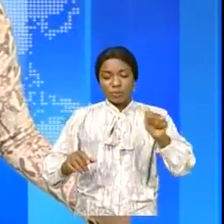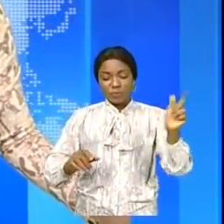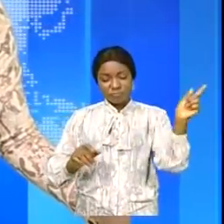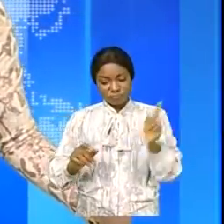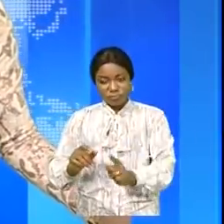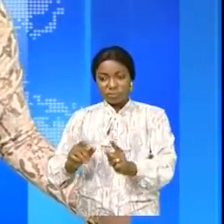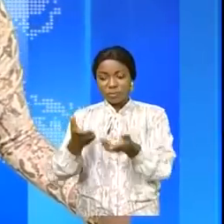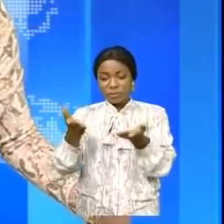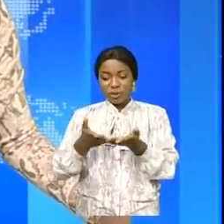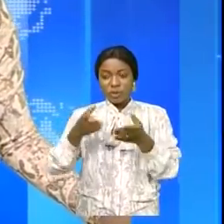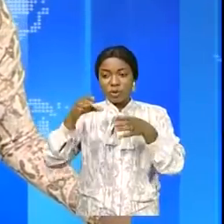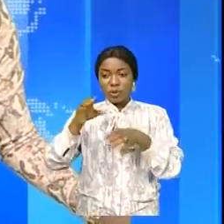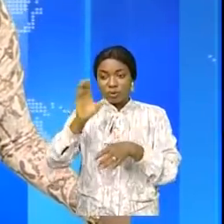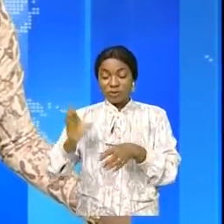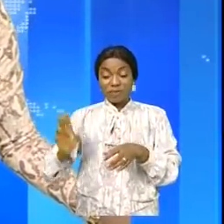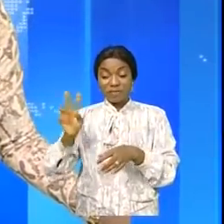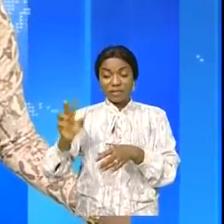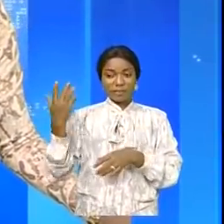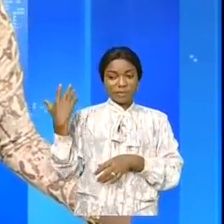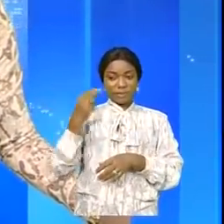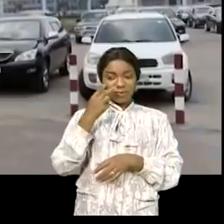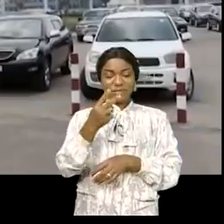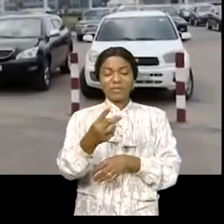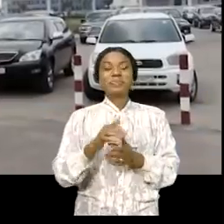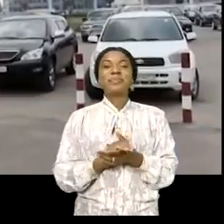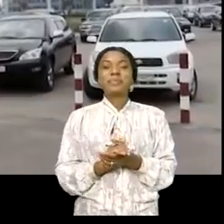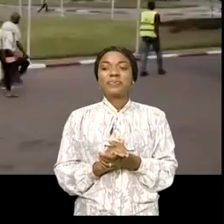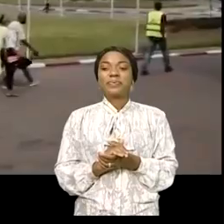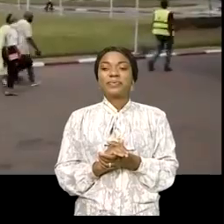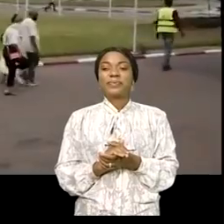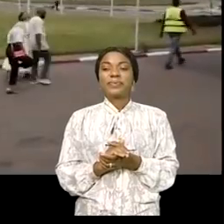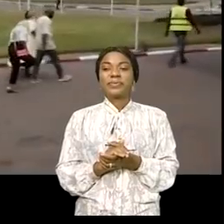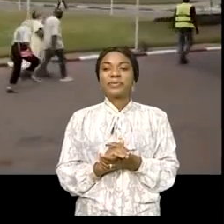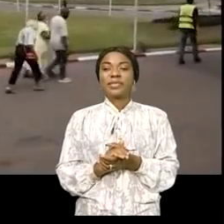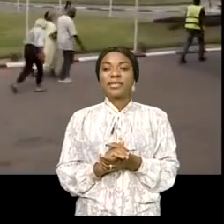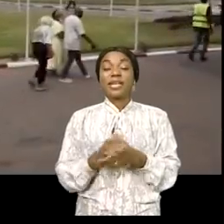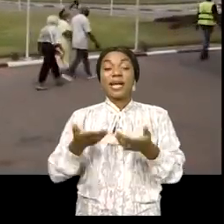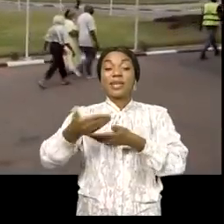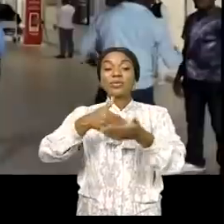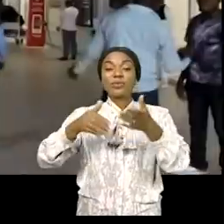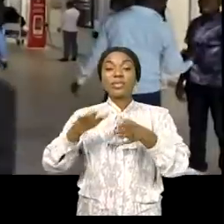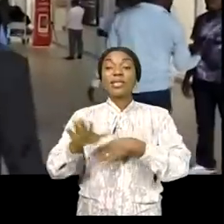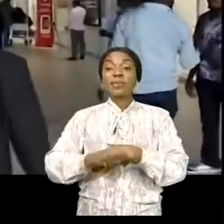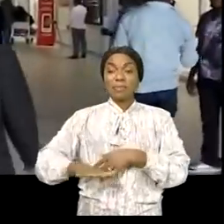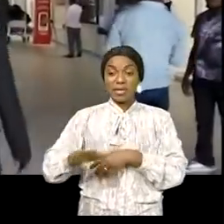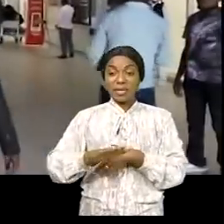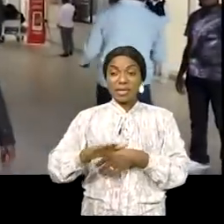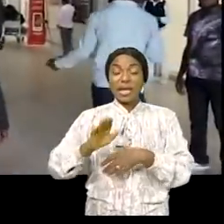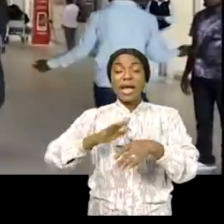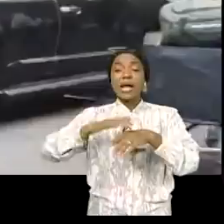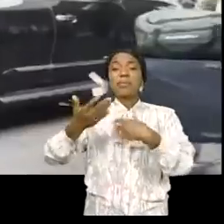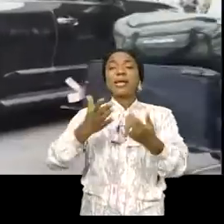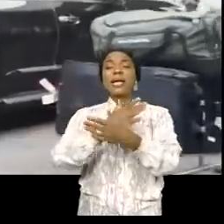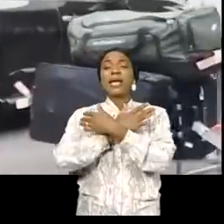sa province le vendredi dernier. Suivez. Il vient de rentrer au pays après un séjour de plus